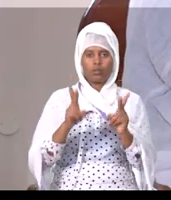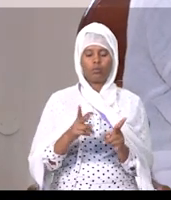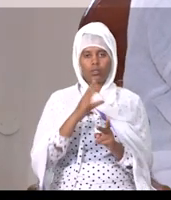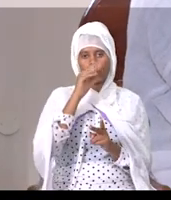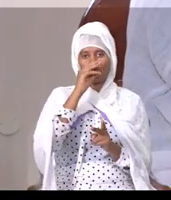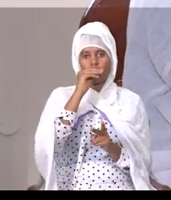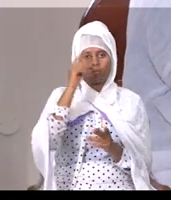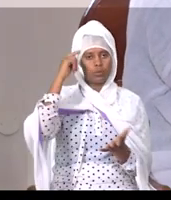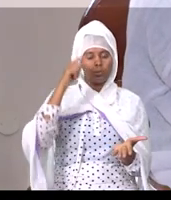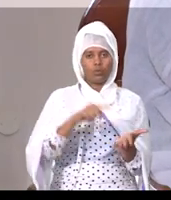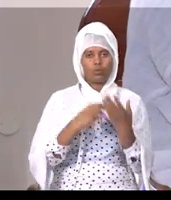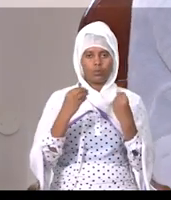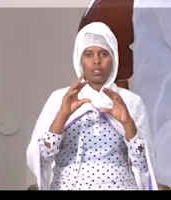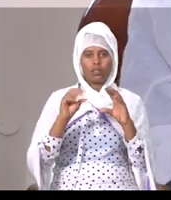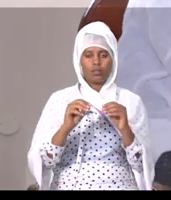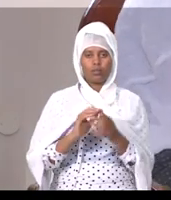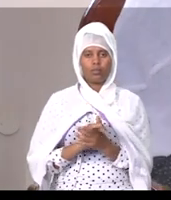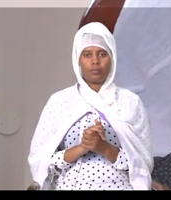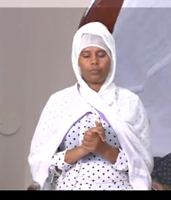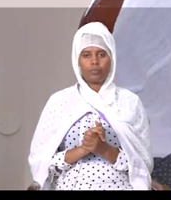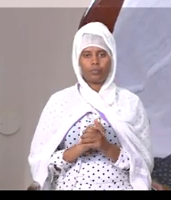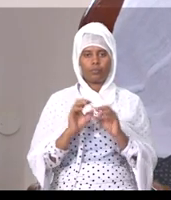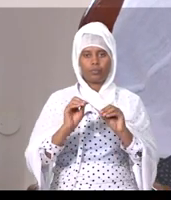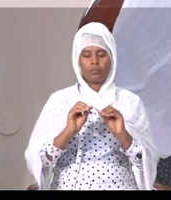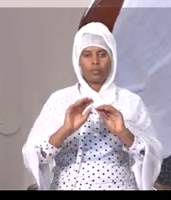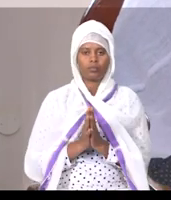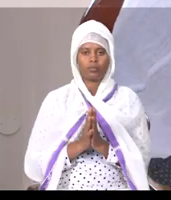ትርጉሞ ኸ እንታይ እዩ መምህርናኹ